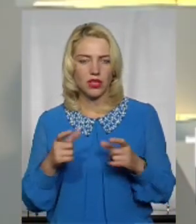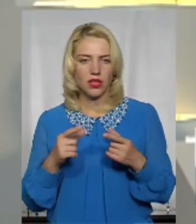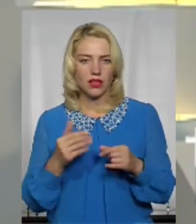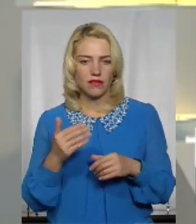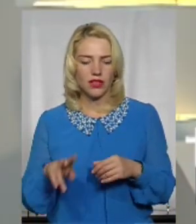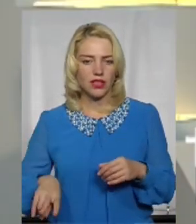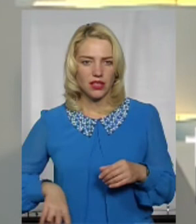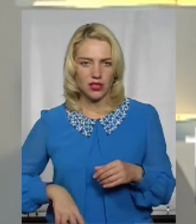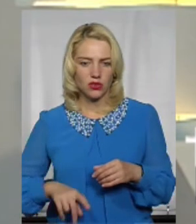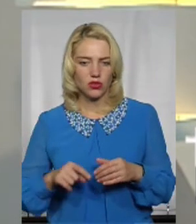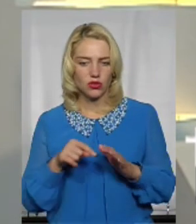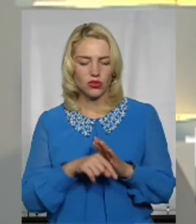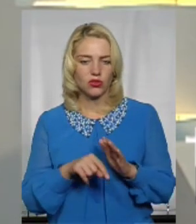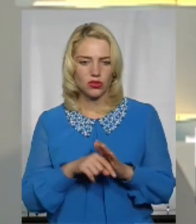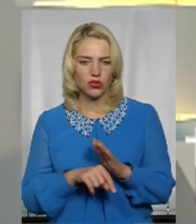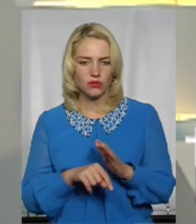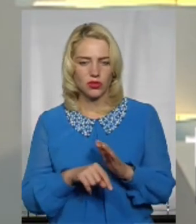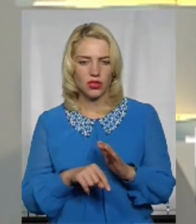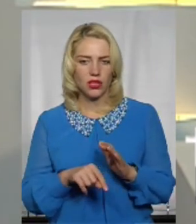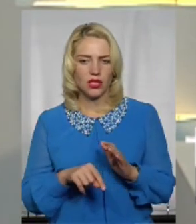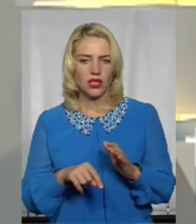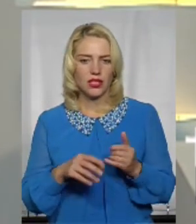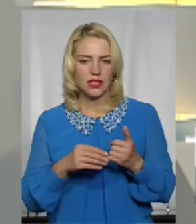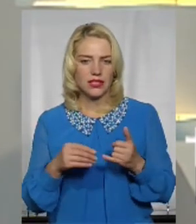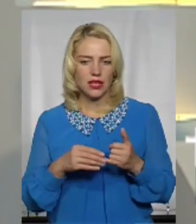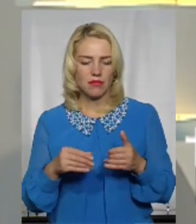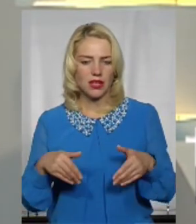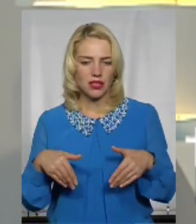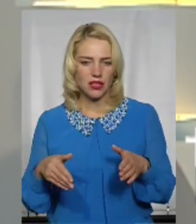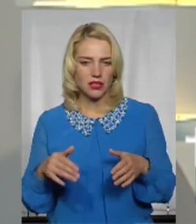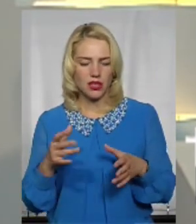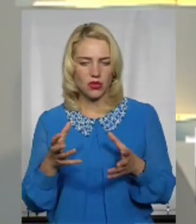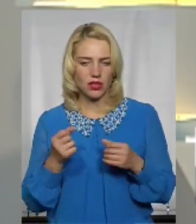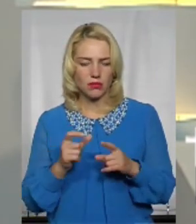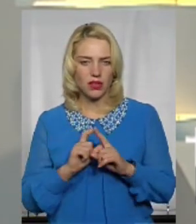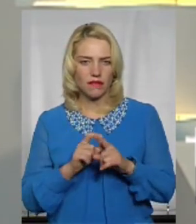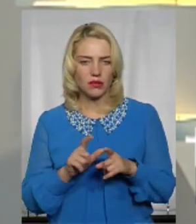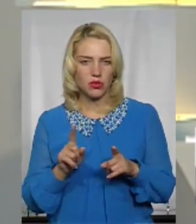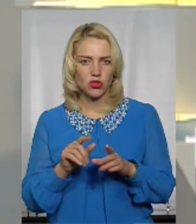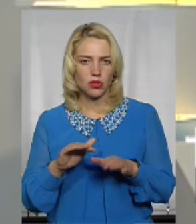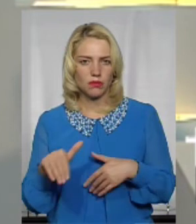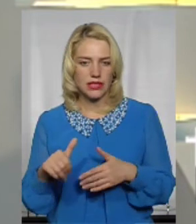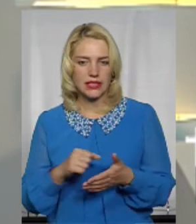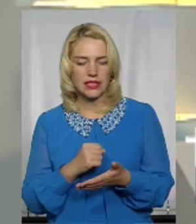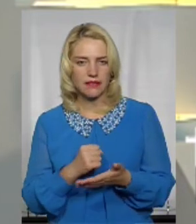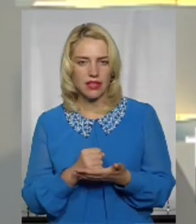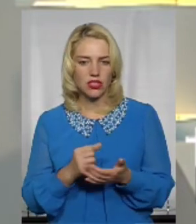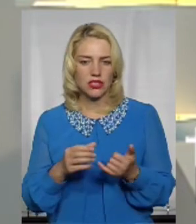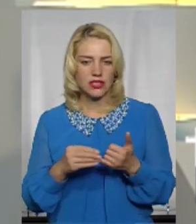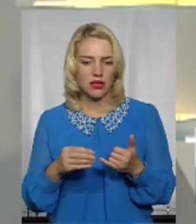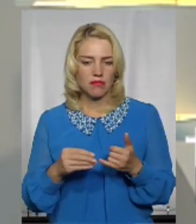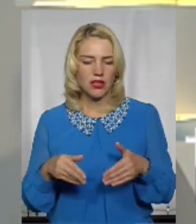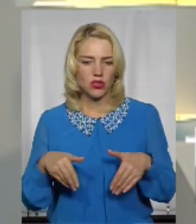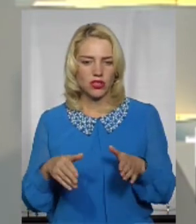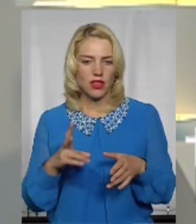ви директор, стосовно включення земельної ділянки в торги. Отримала відповідь, що після затвердження земельної